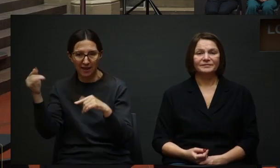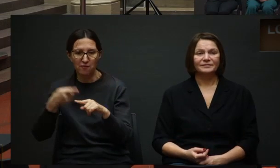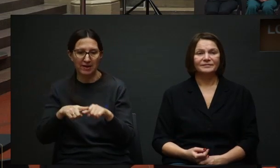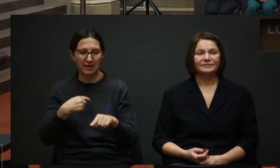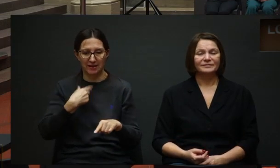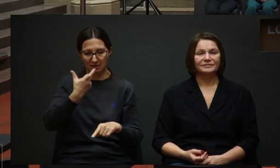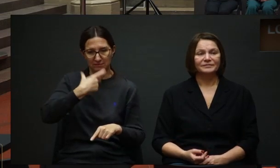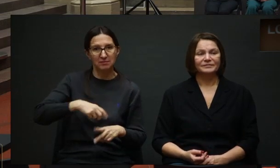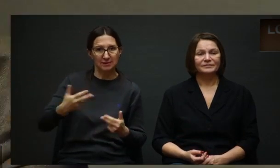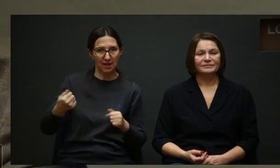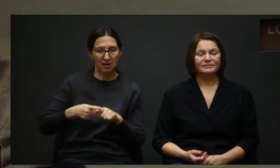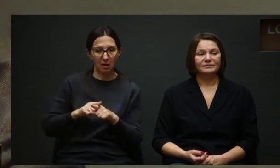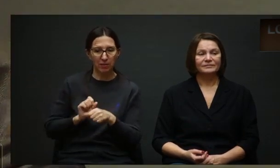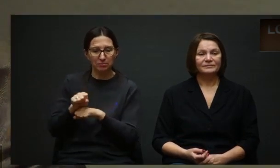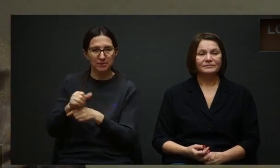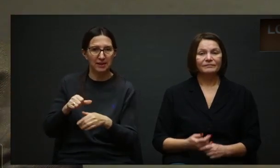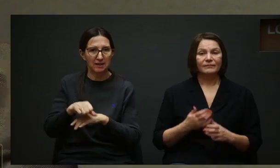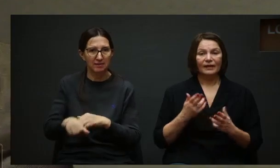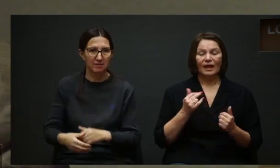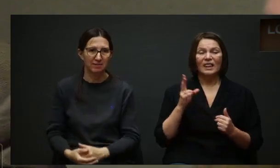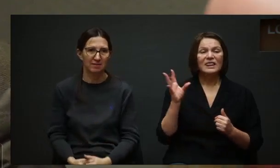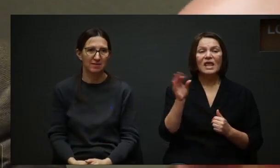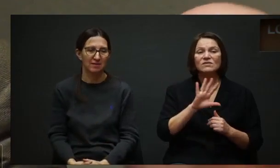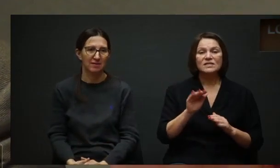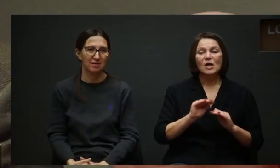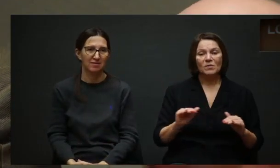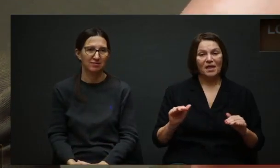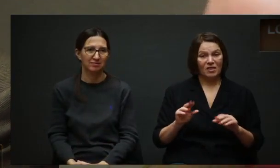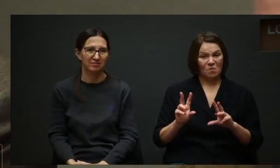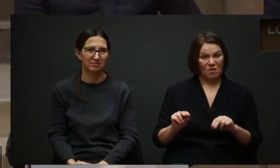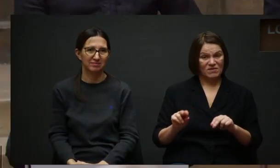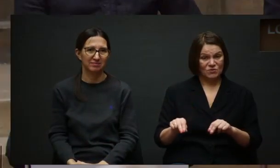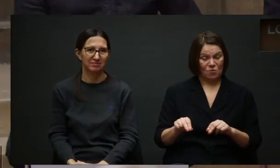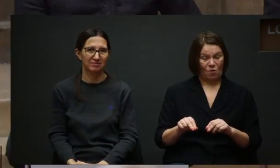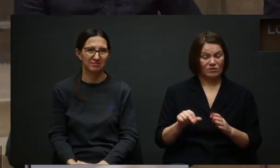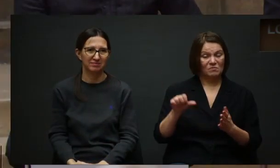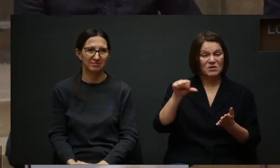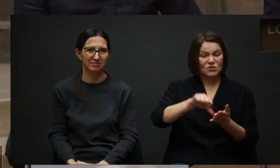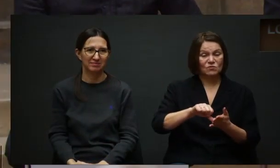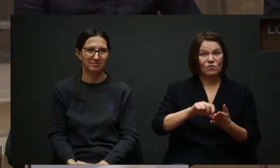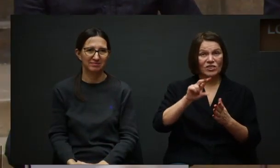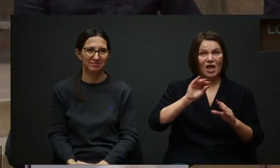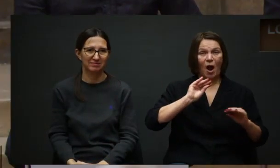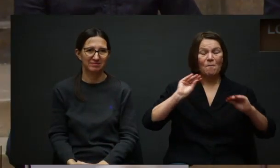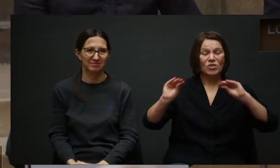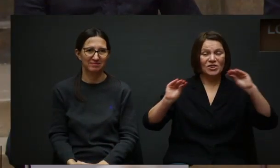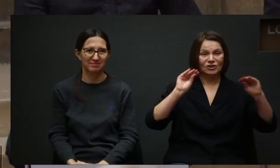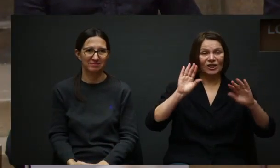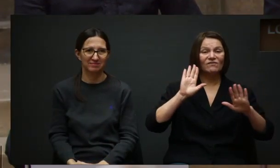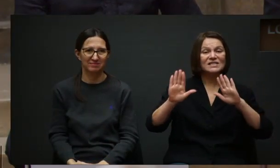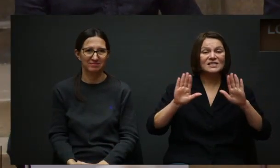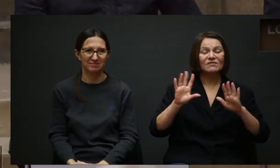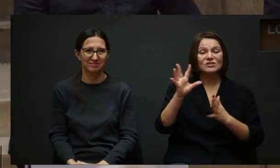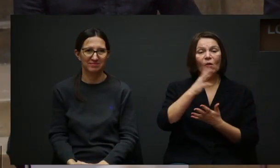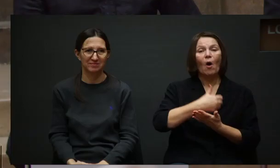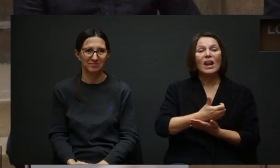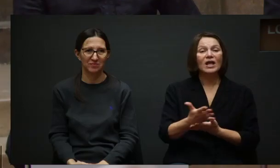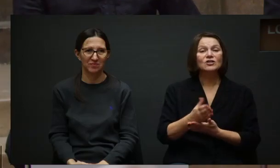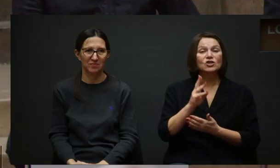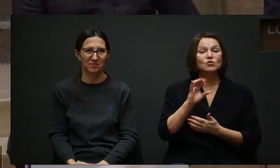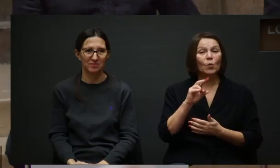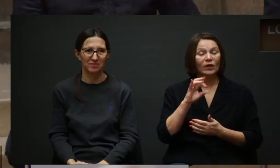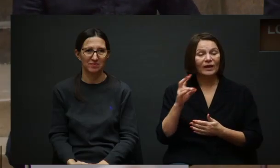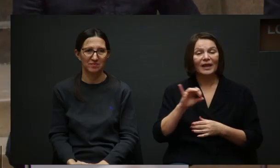условно. Ну, да, не всем детям повезет присутствовать на монтаже выставки из коллекции Щукина,